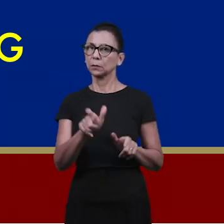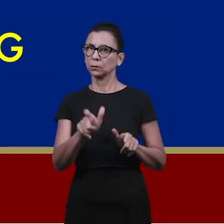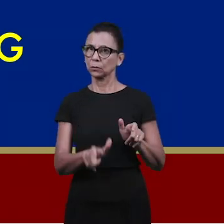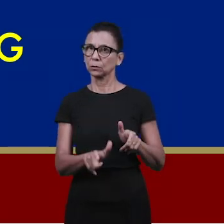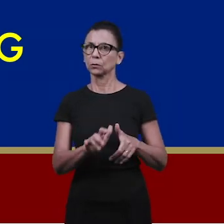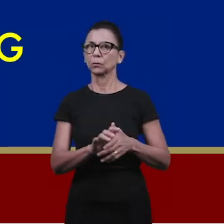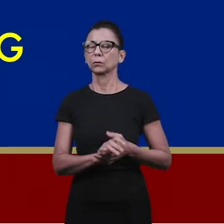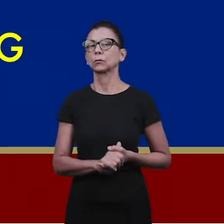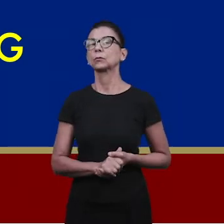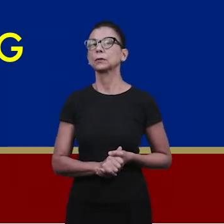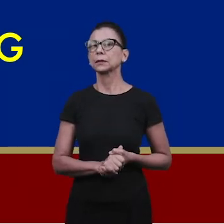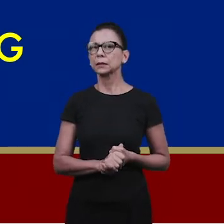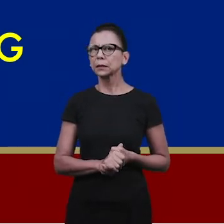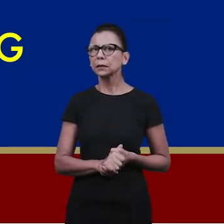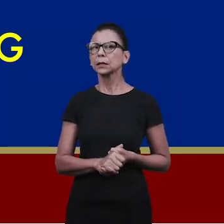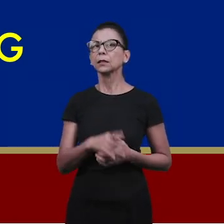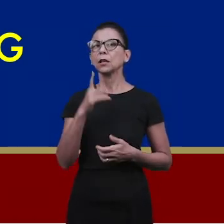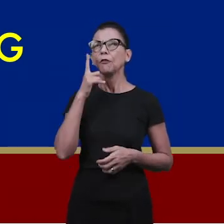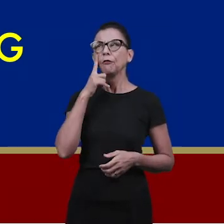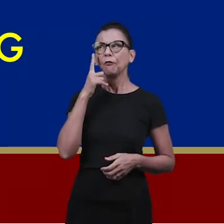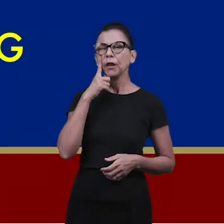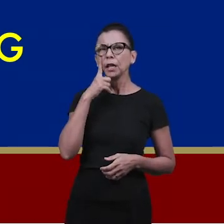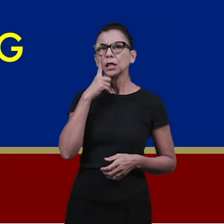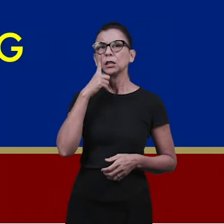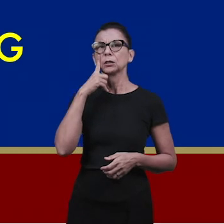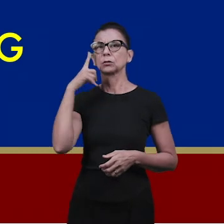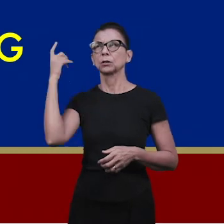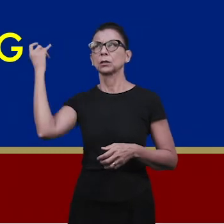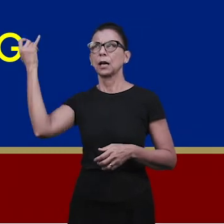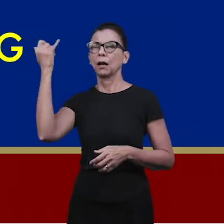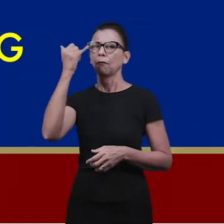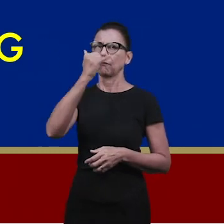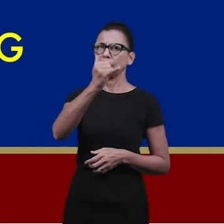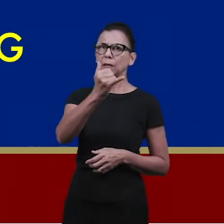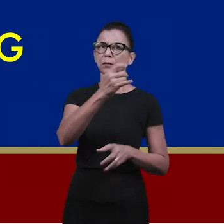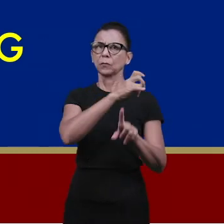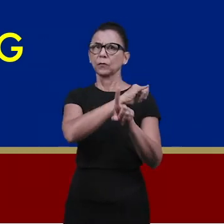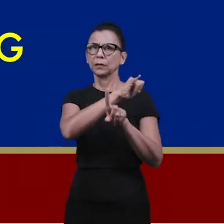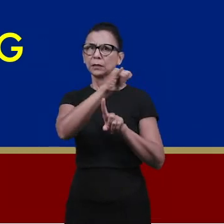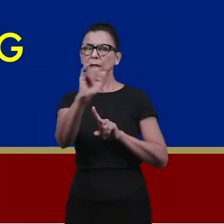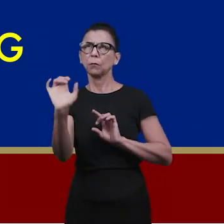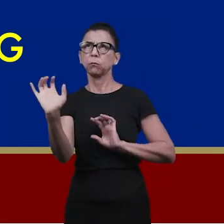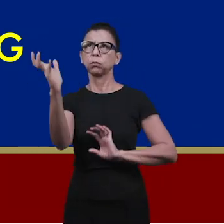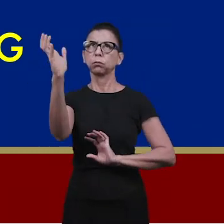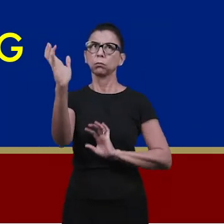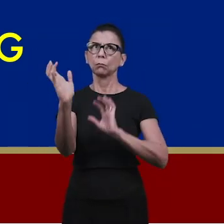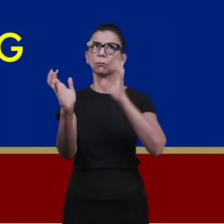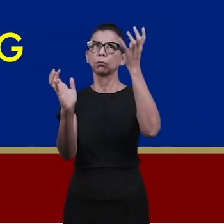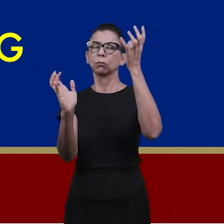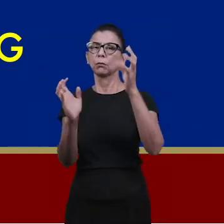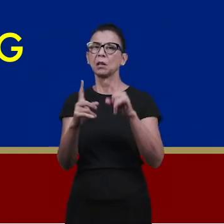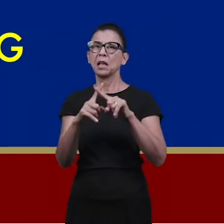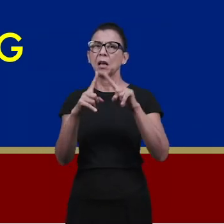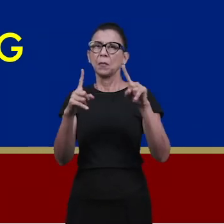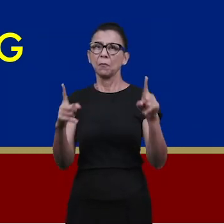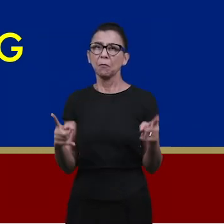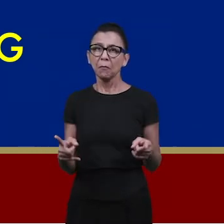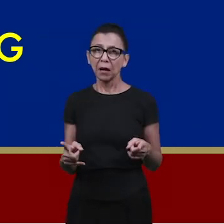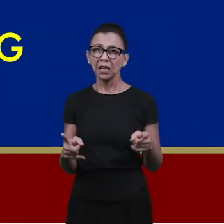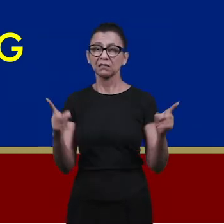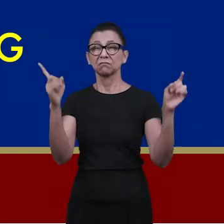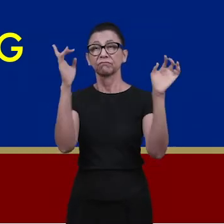et les avertissements, mais ne sont pas en train de prioriser la bénédiction du Saint-Esprit dans leur